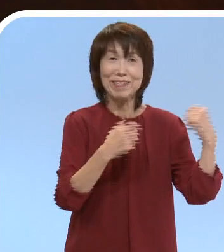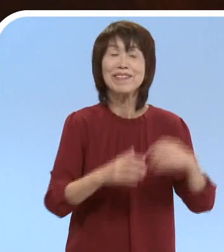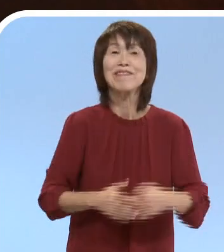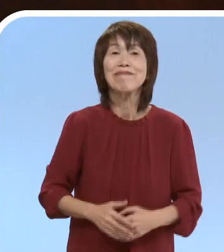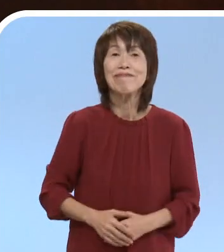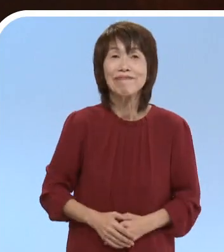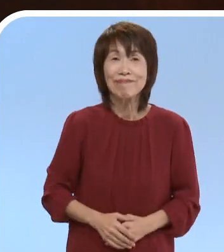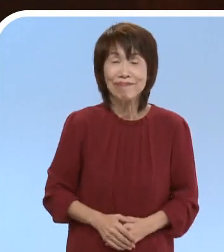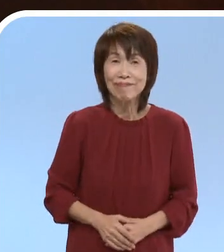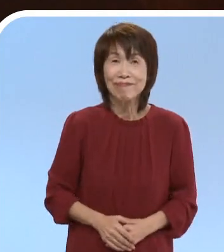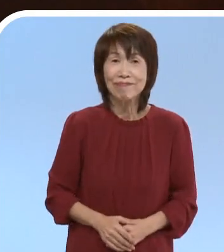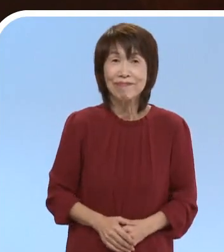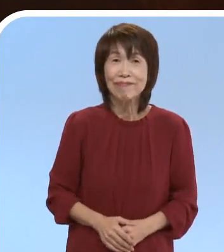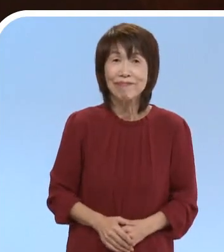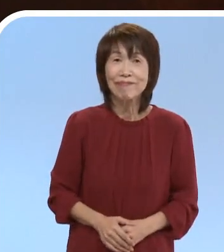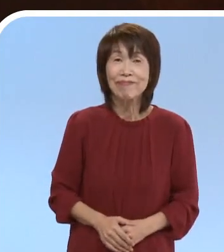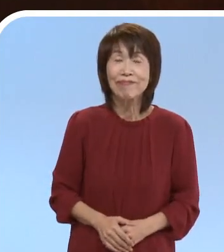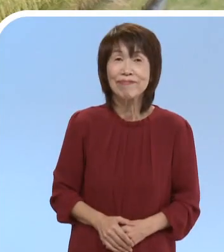勝手になってください。